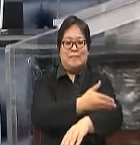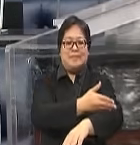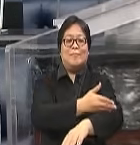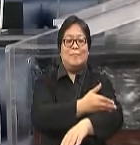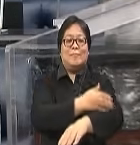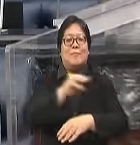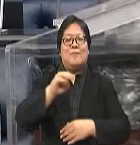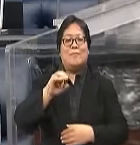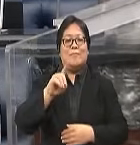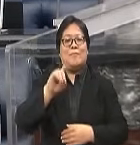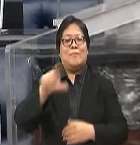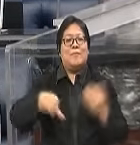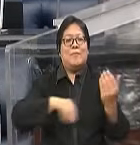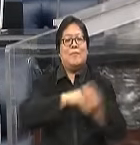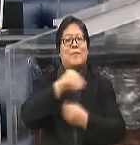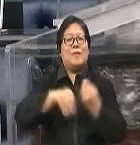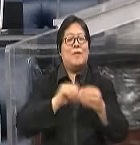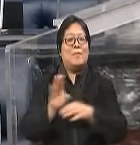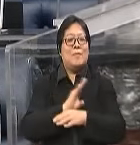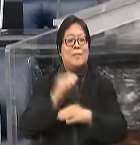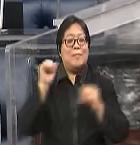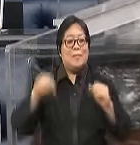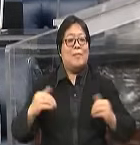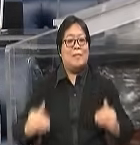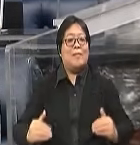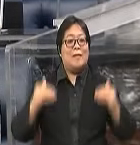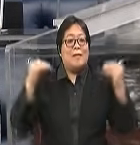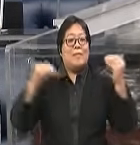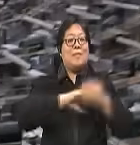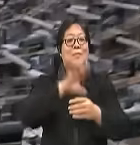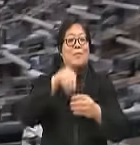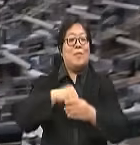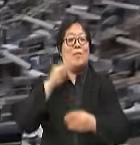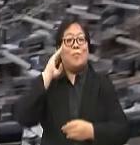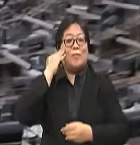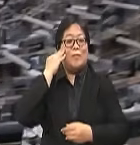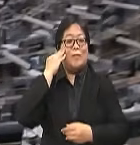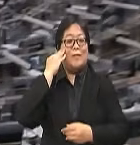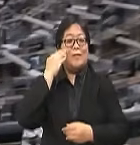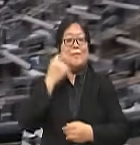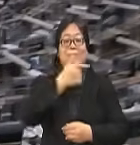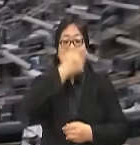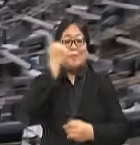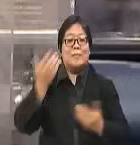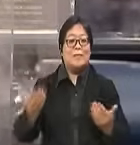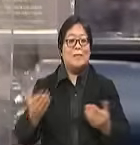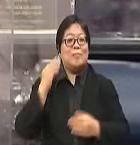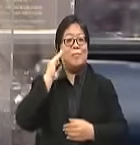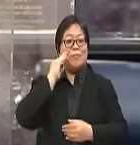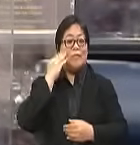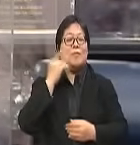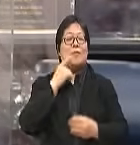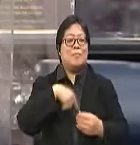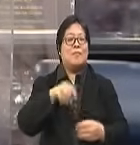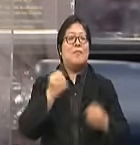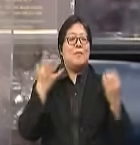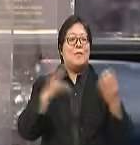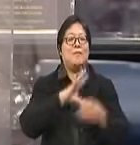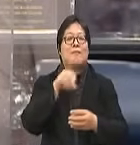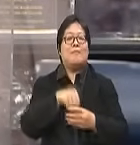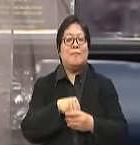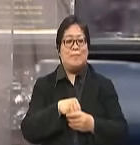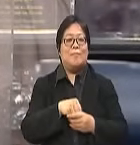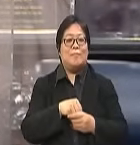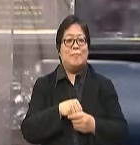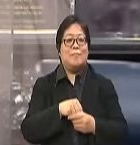model bisnis ini agar boleh dapat meningkatkan penglibatan Bumiputera dalam industri nikahnya Bumiputera banyak melibatkan diri